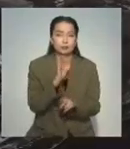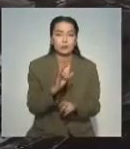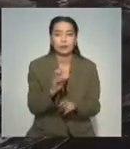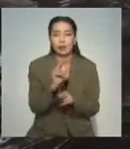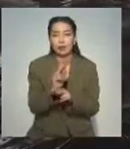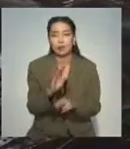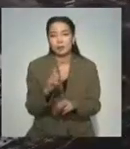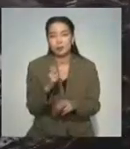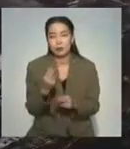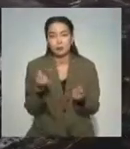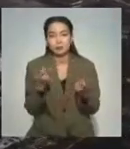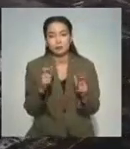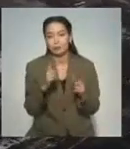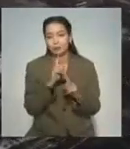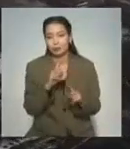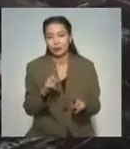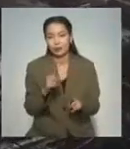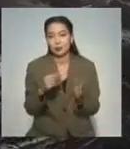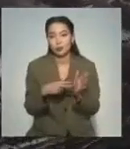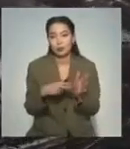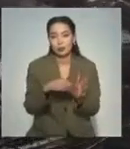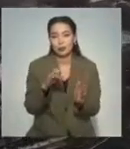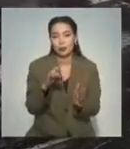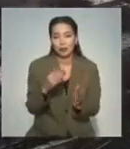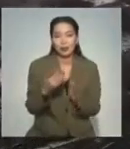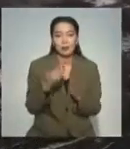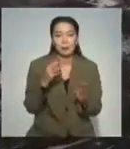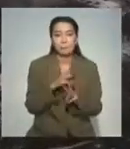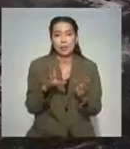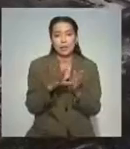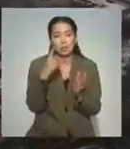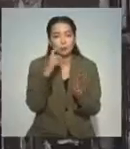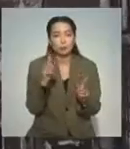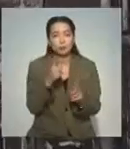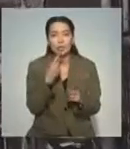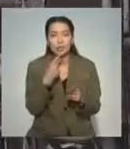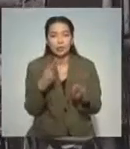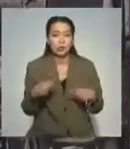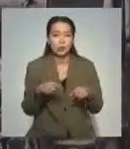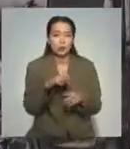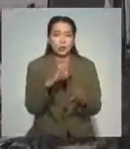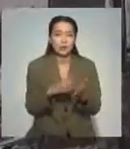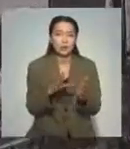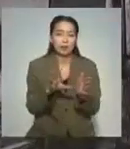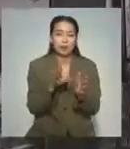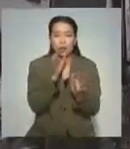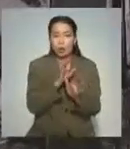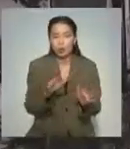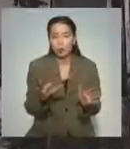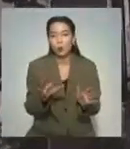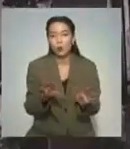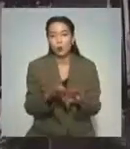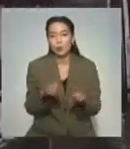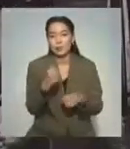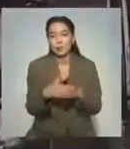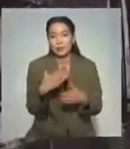не повышая при этом тарифы. Отмечу, ранее в Минэнерго сообщали, что в красной зоне 19